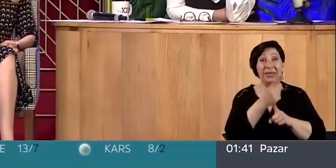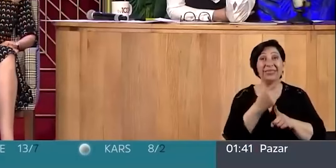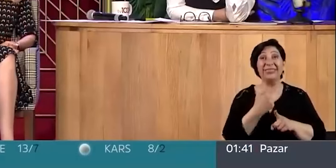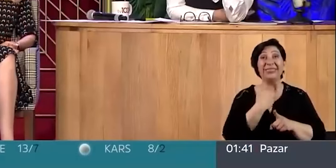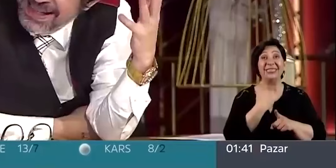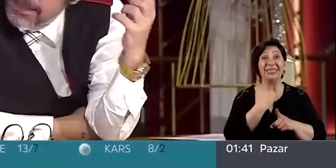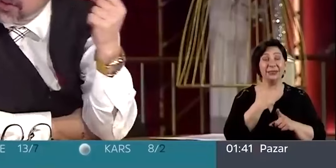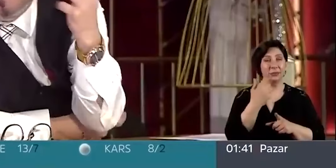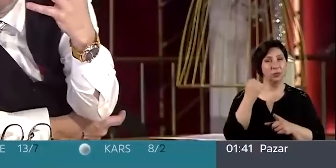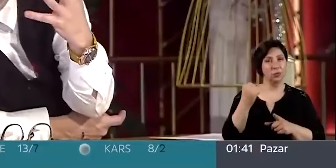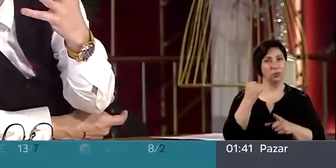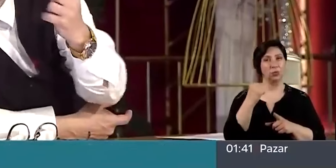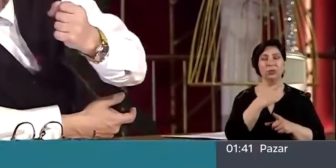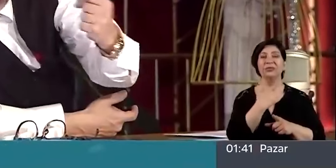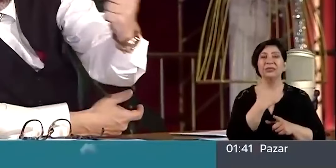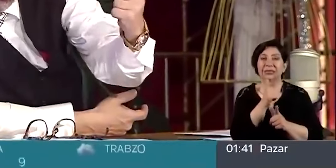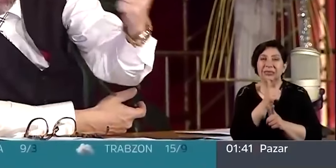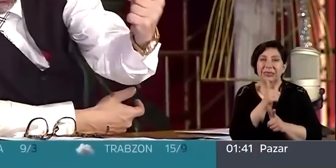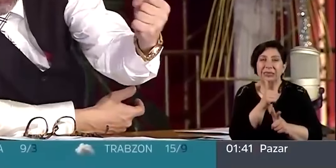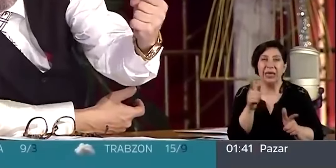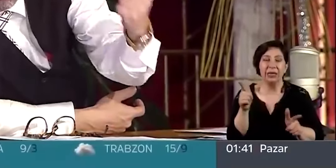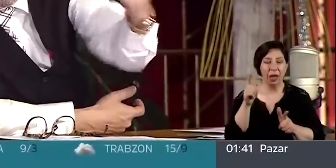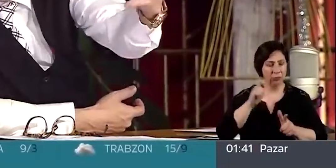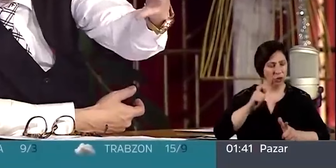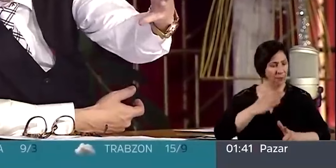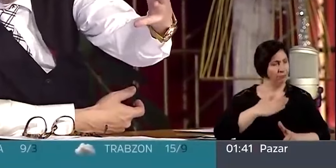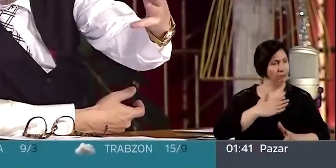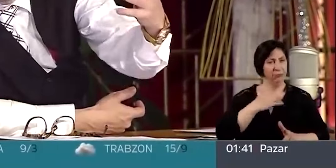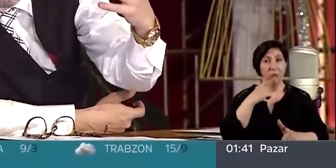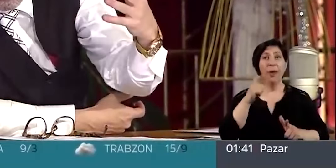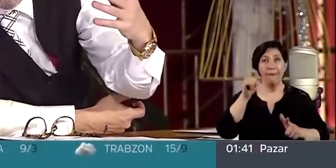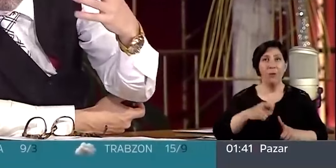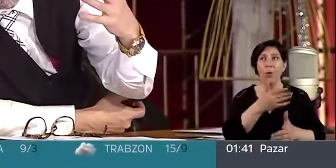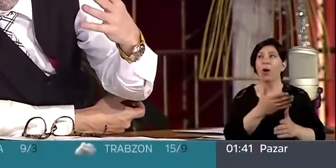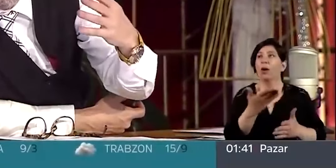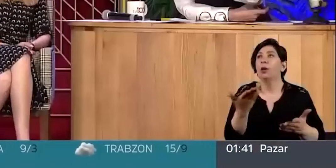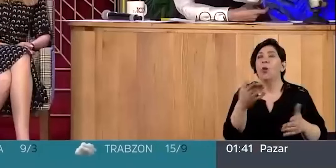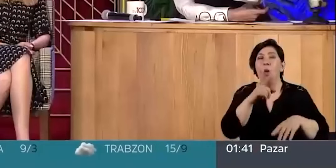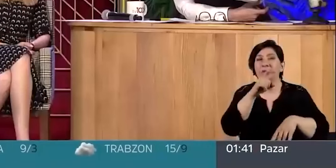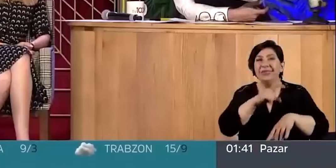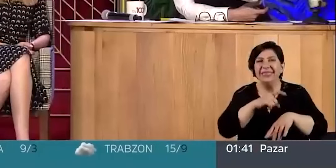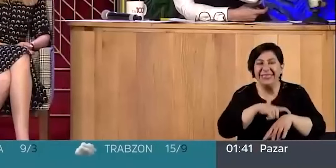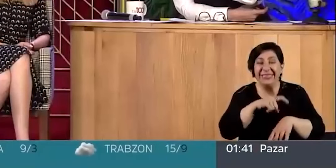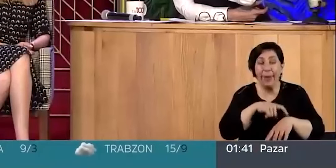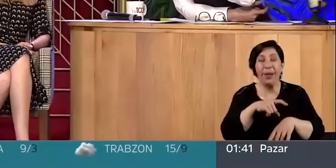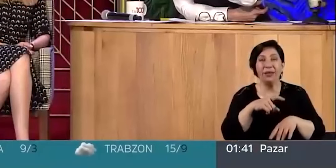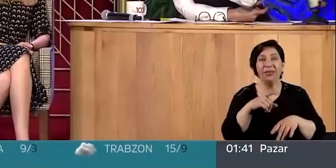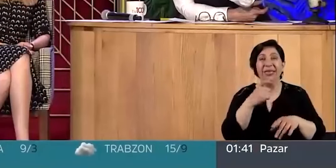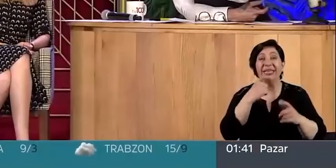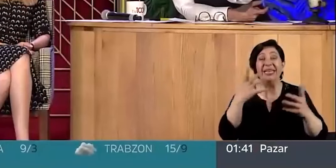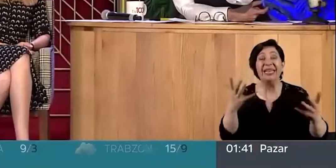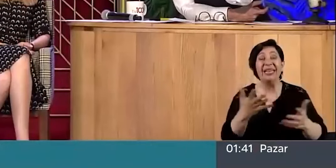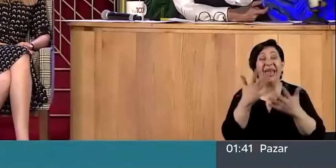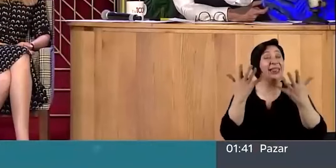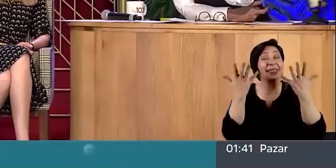bu cüretkarlı bir cüret bu çünkü. Yani bunu yapacağım diyor ve yapıyor. Fakat o sırada yığınların